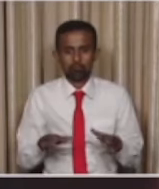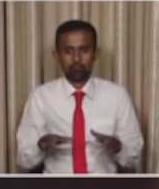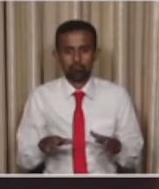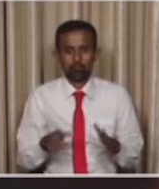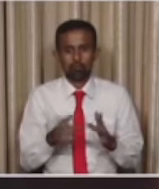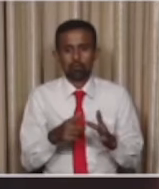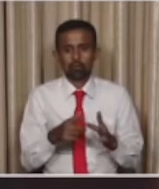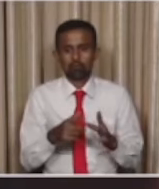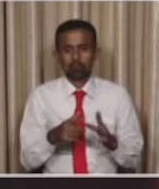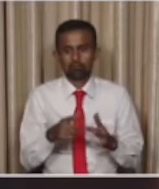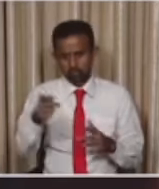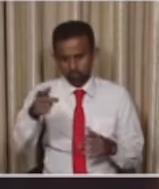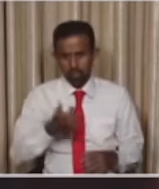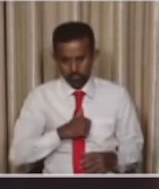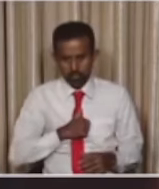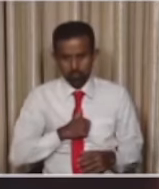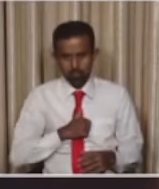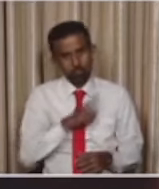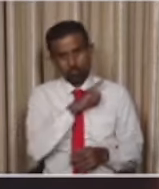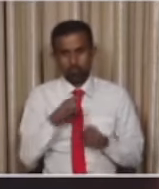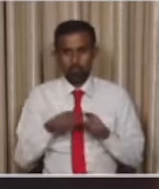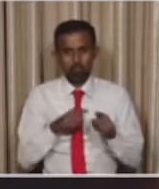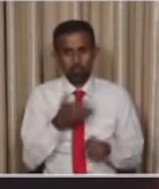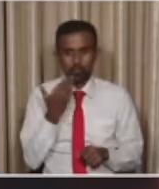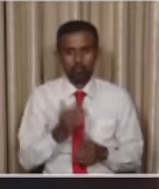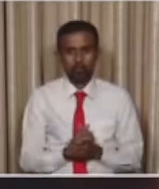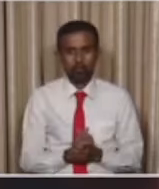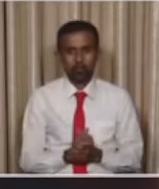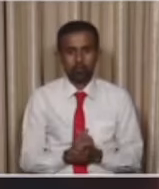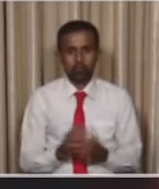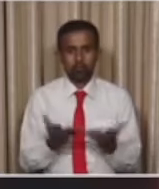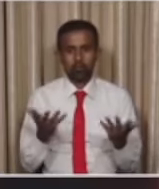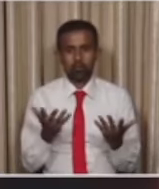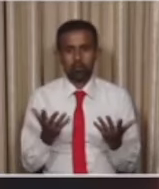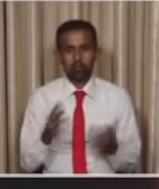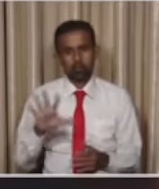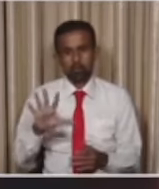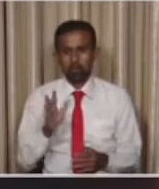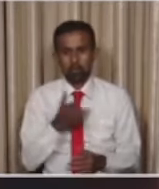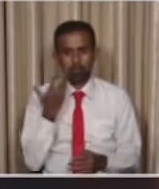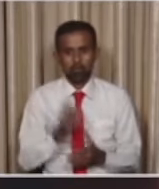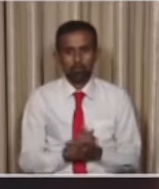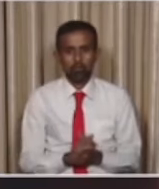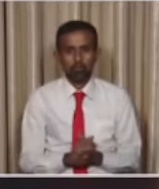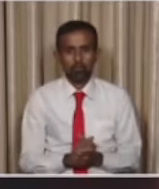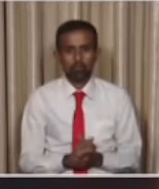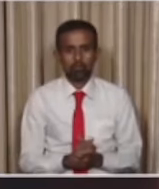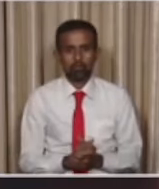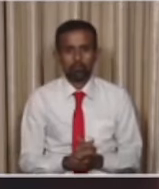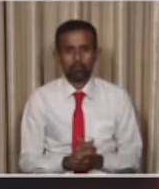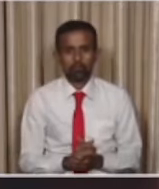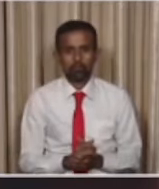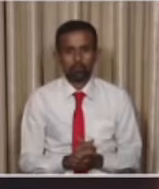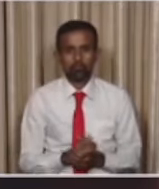ඉන්දුනිල් මං දව කැමති නම් අර විදිහට යන්න පුළුවන් හෑ බැරි නම් පහඩත් යන්න පුළුවන් ඒ නිසා